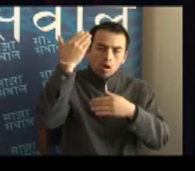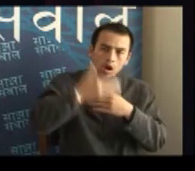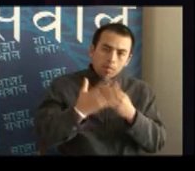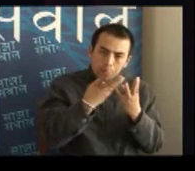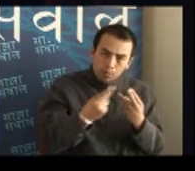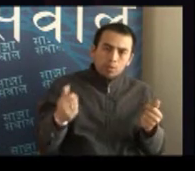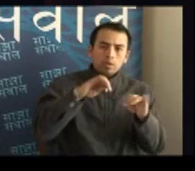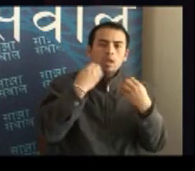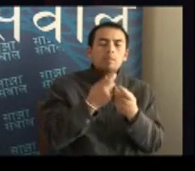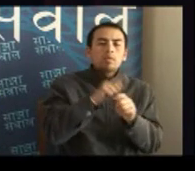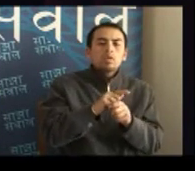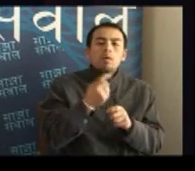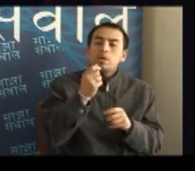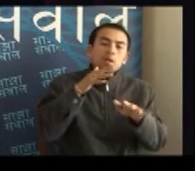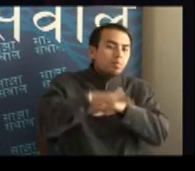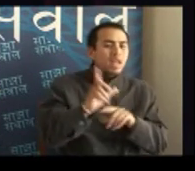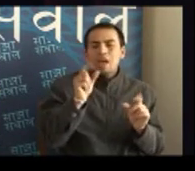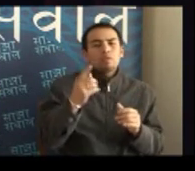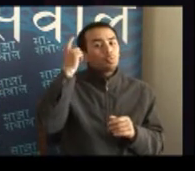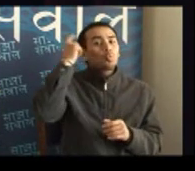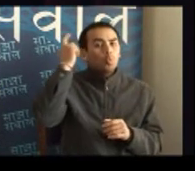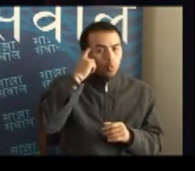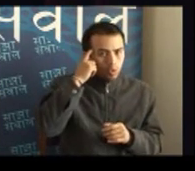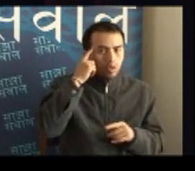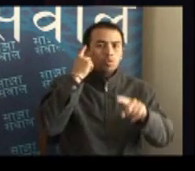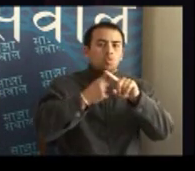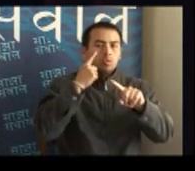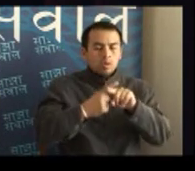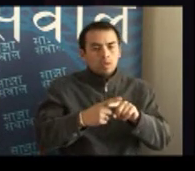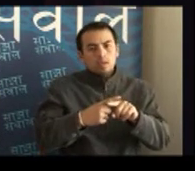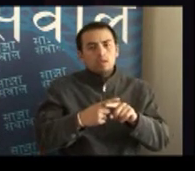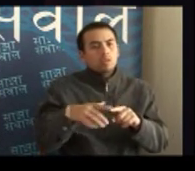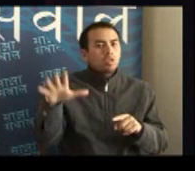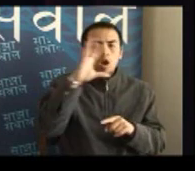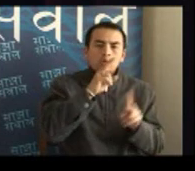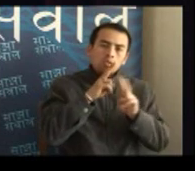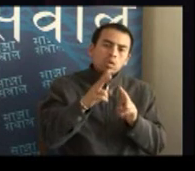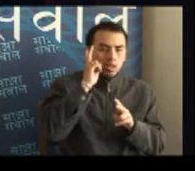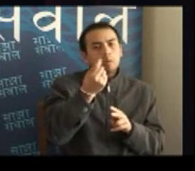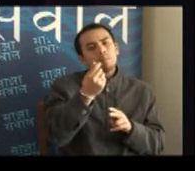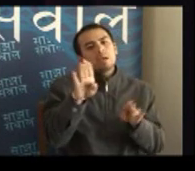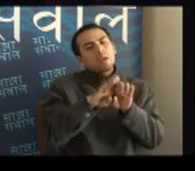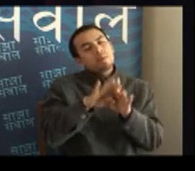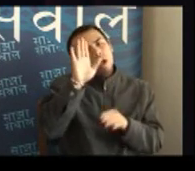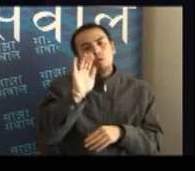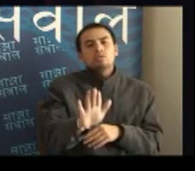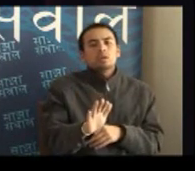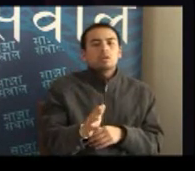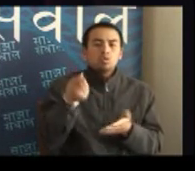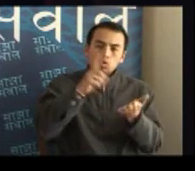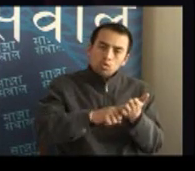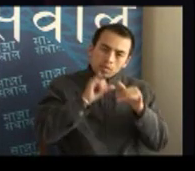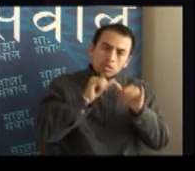अवरोधमुक्त समाज बनाउनको निम्ति कष्ट बढी लाग्दैन? सोचको सकारात्मक सोच भइदियो भने सबै कुरा उही कष्टमा आउँछ, सुरुमै